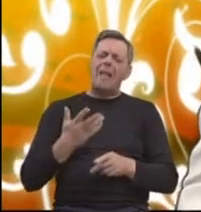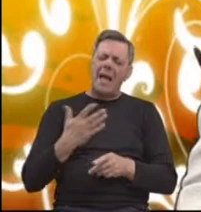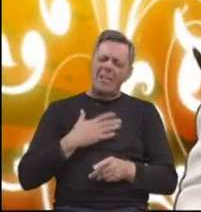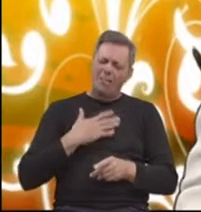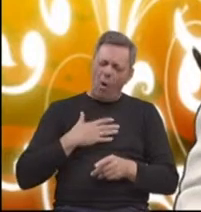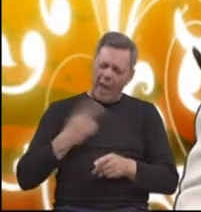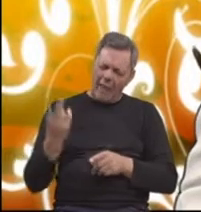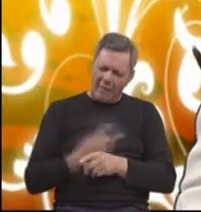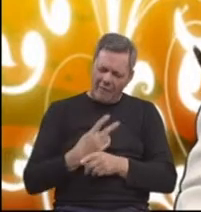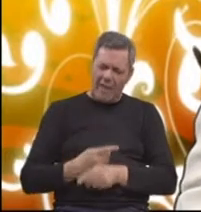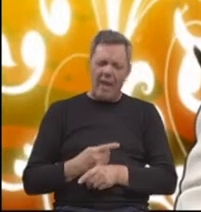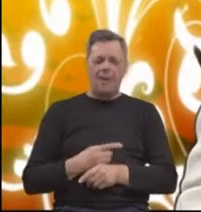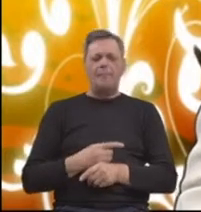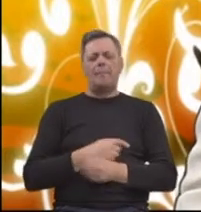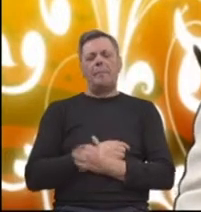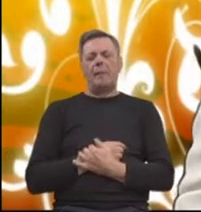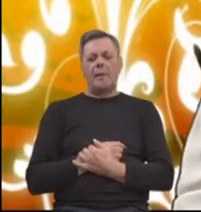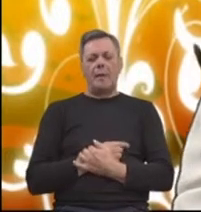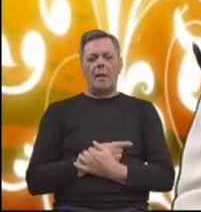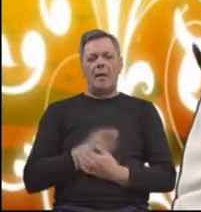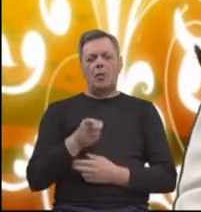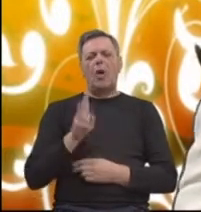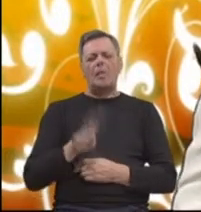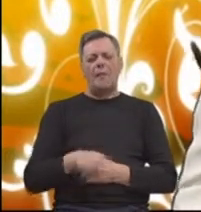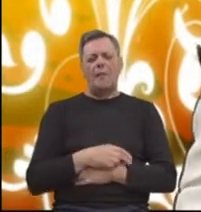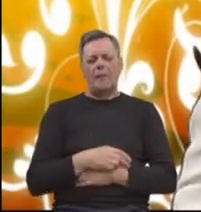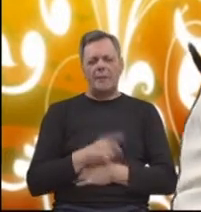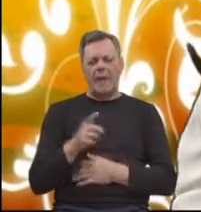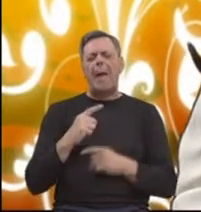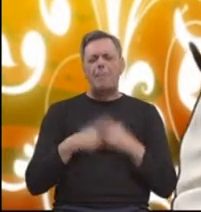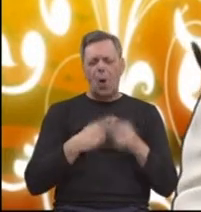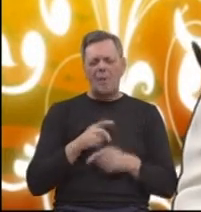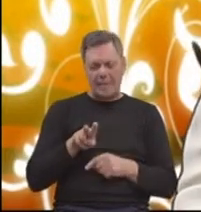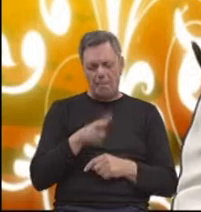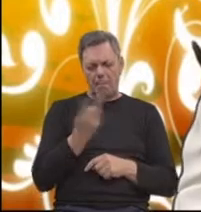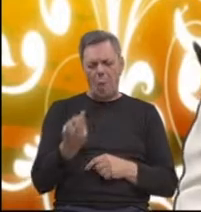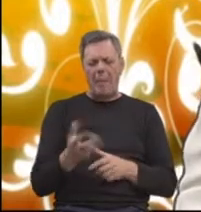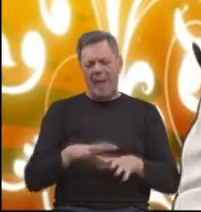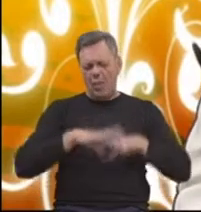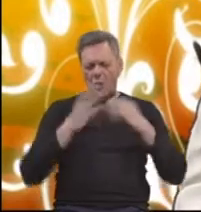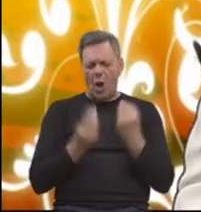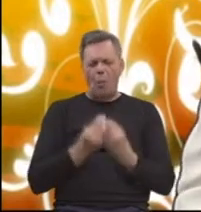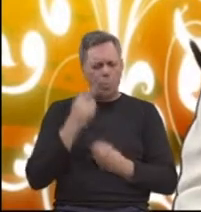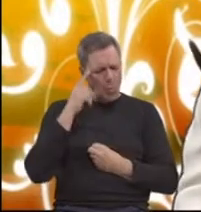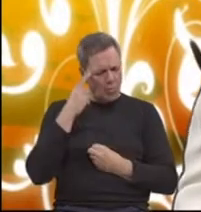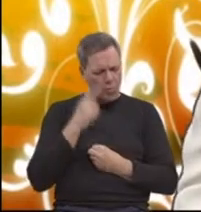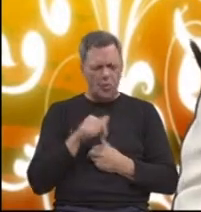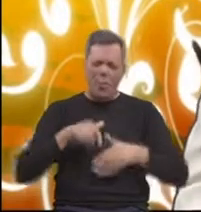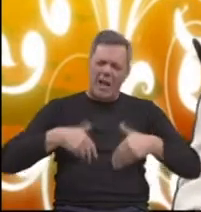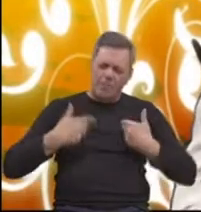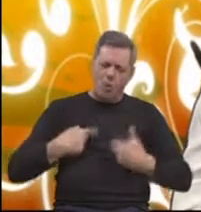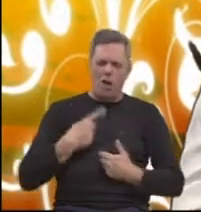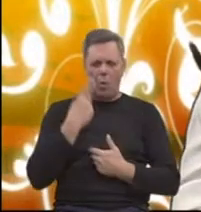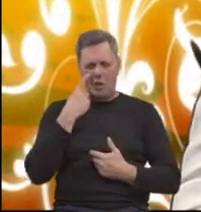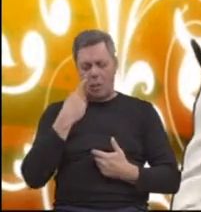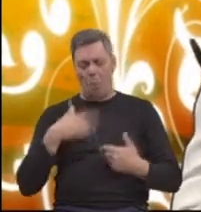benefite tih promjena i na sebi. I to je stvarno lijepa. Taj proces transformacije u cjelokupnom smislu, u raspoloženju, u izgledu,